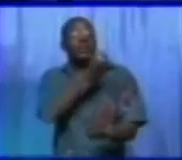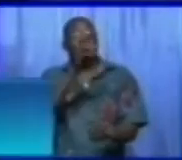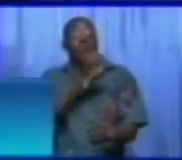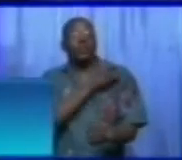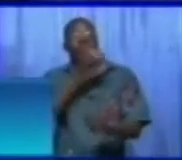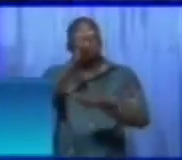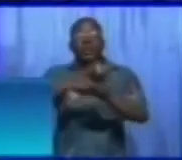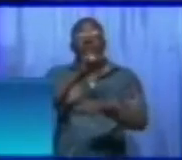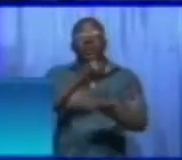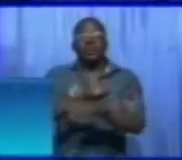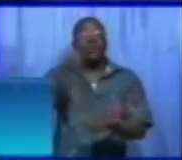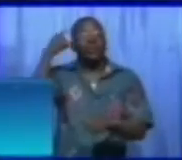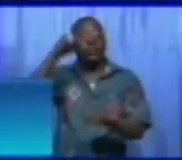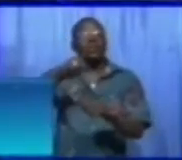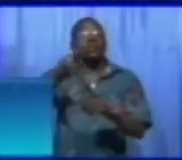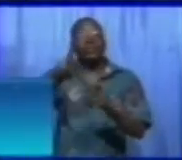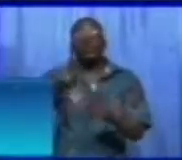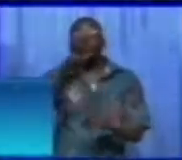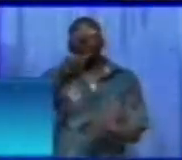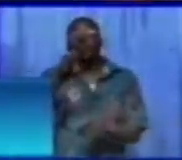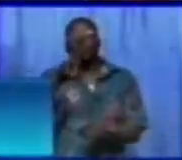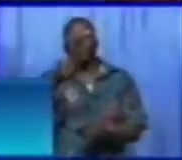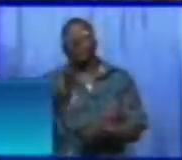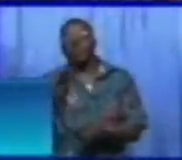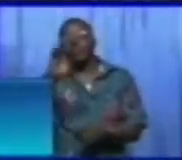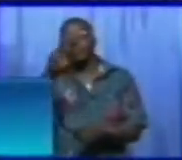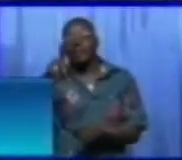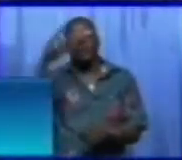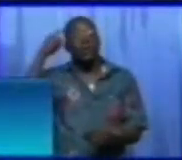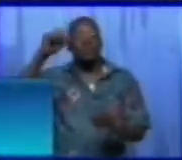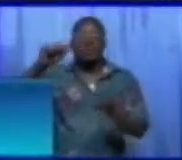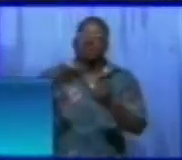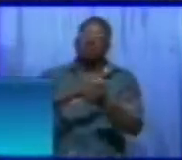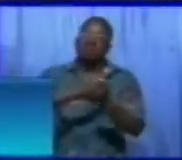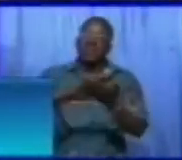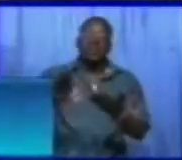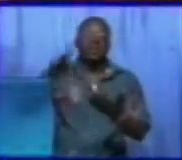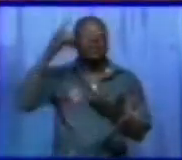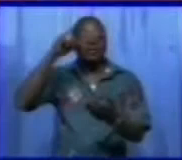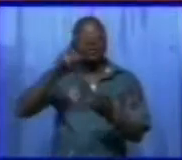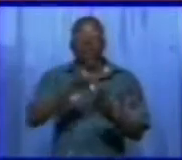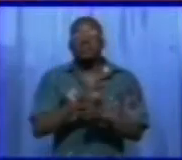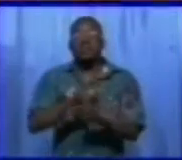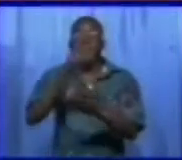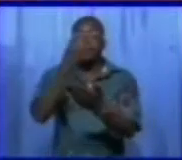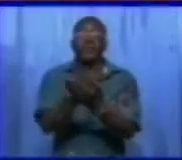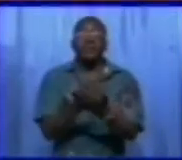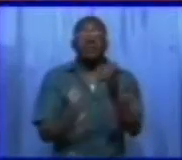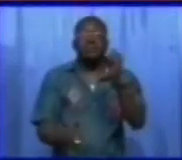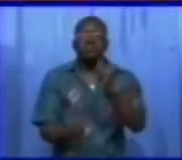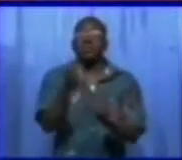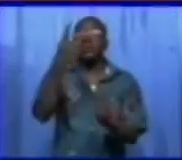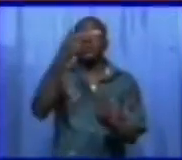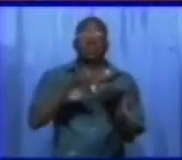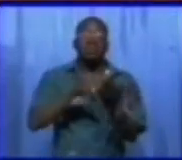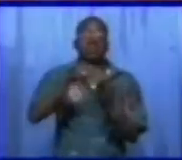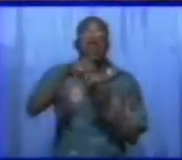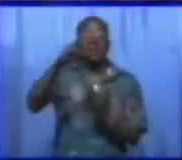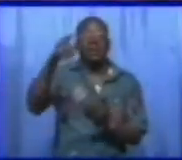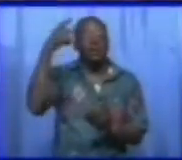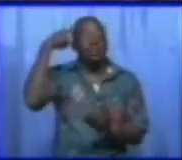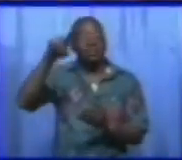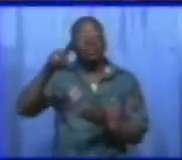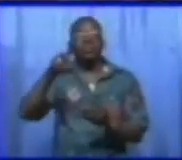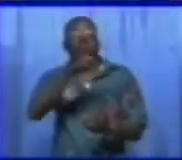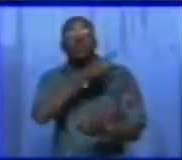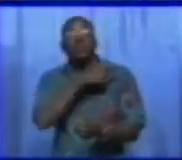travaux de réhabilitation du parc national des deux balais en dégradation. Une réhabilitation financée à plus d'un milliard de francs CFA par la République du